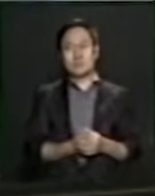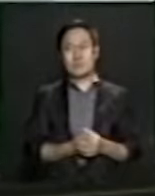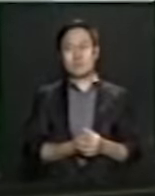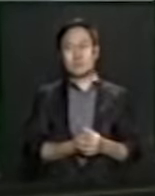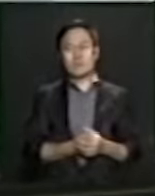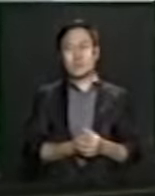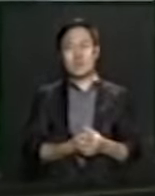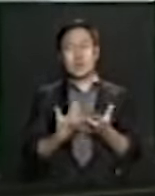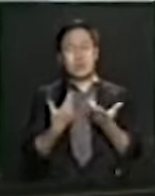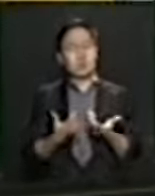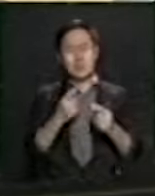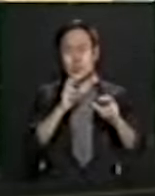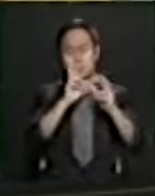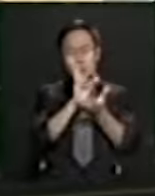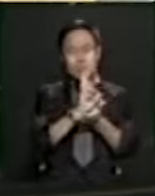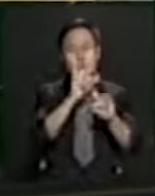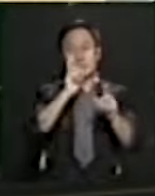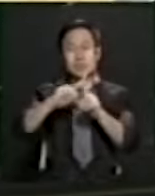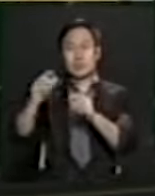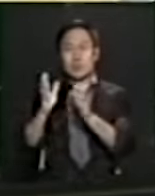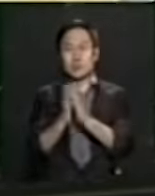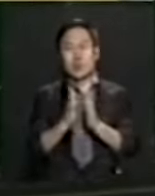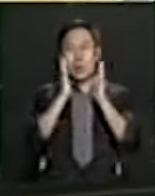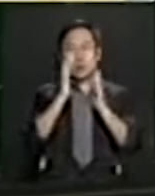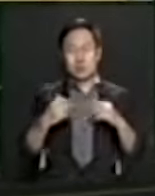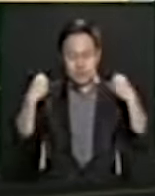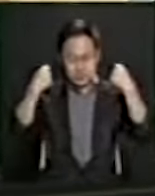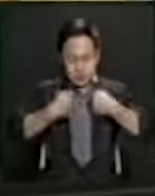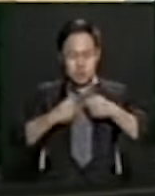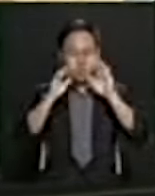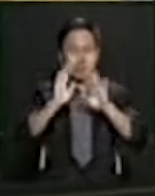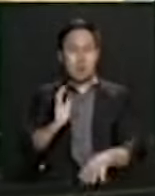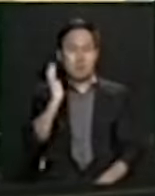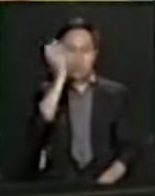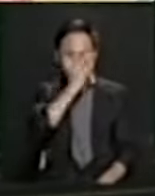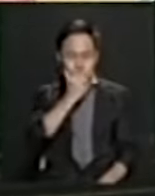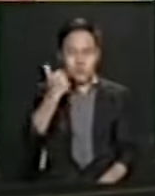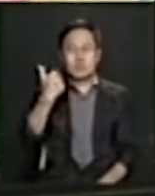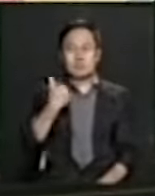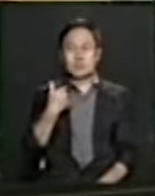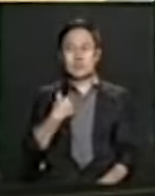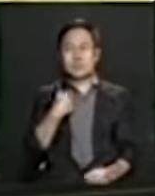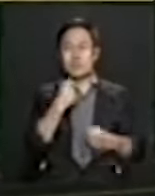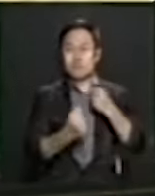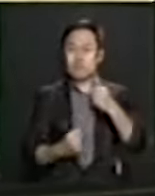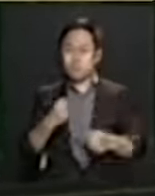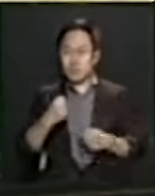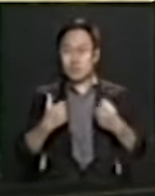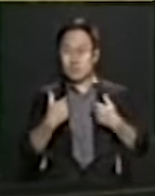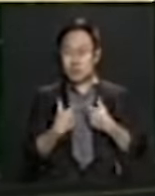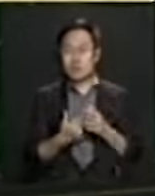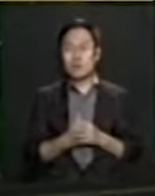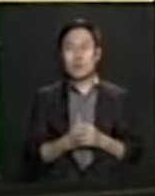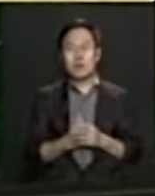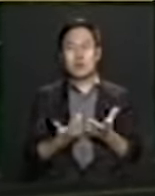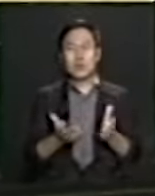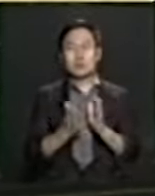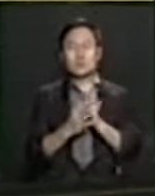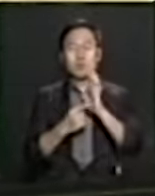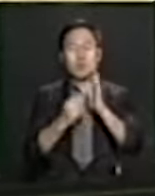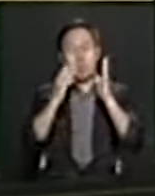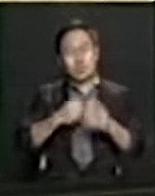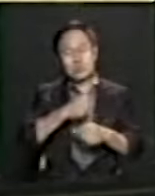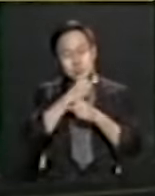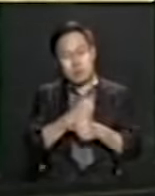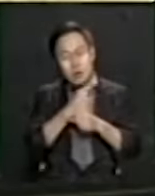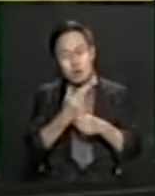ก็ยังมีรางวัลแจกให้กับผู้ที่แต่งแฟนซีสวยงาม อ๋อมีแต่งแฟนซีด้วยเหรอฮะ บาง คนบางคนจะแต่งเป็นชูชก